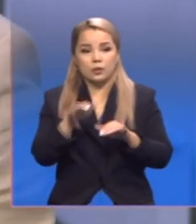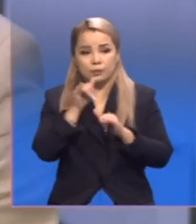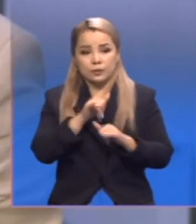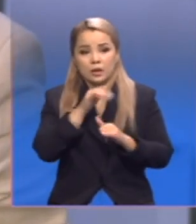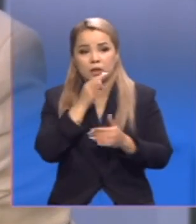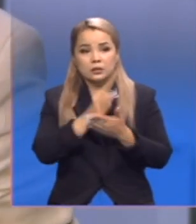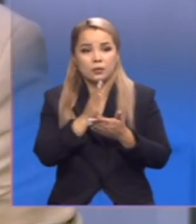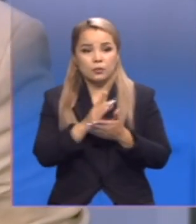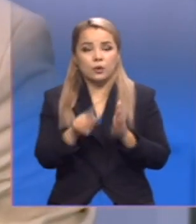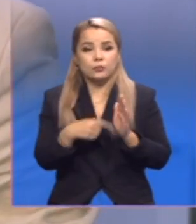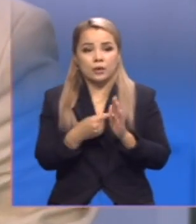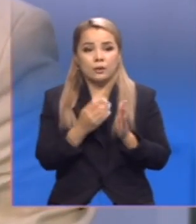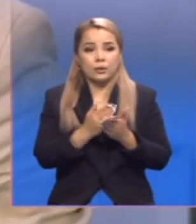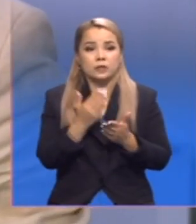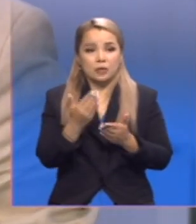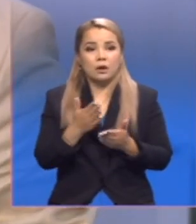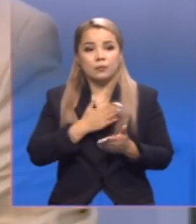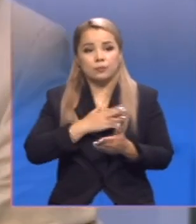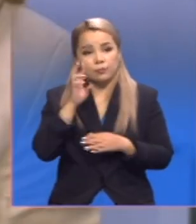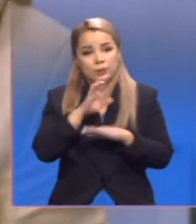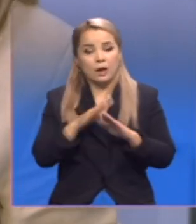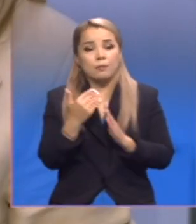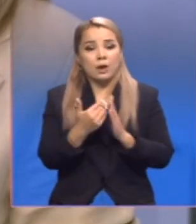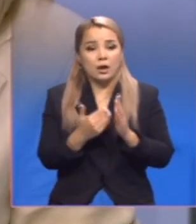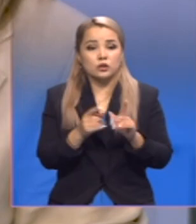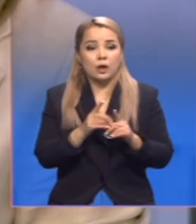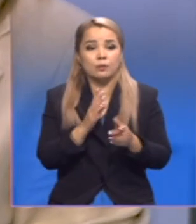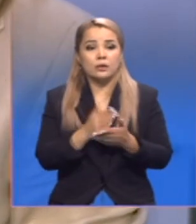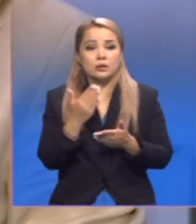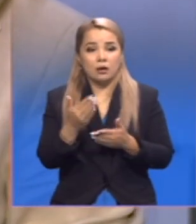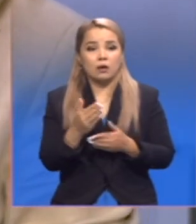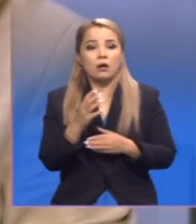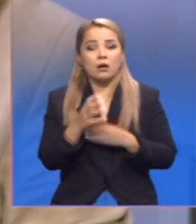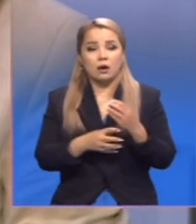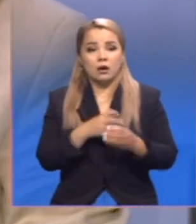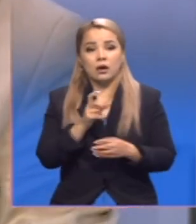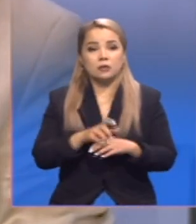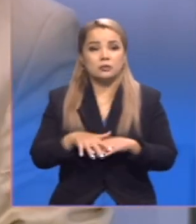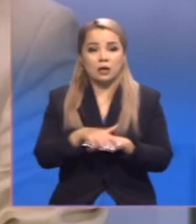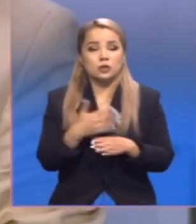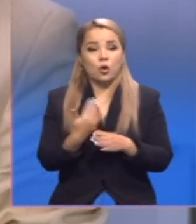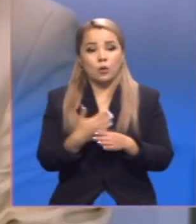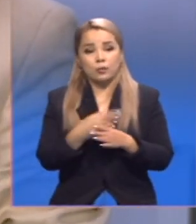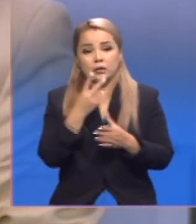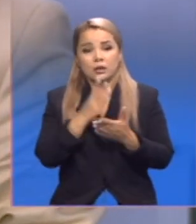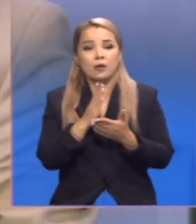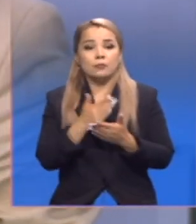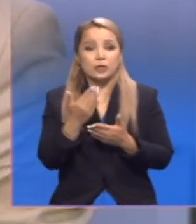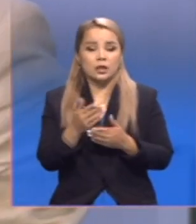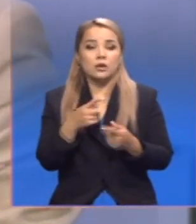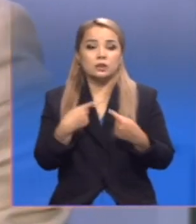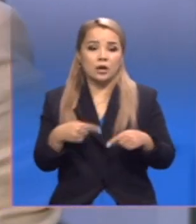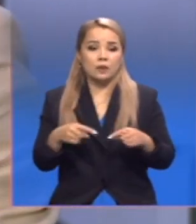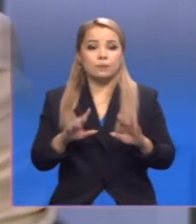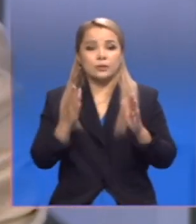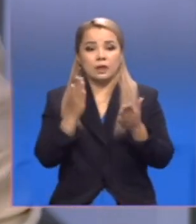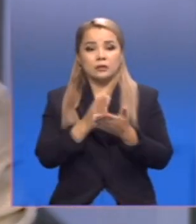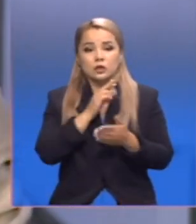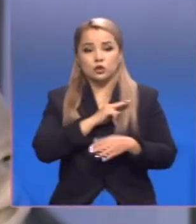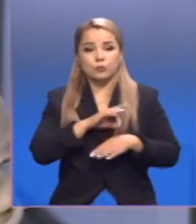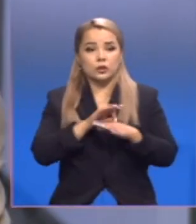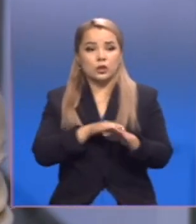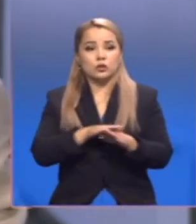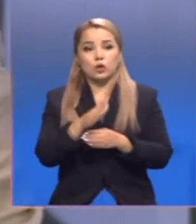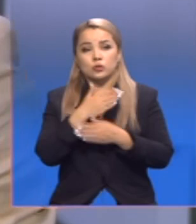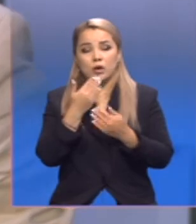жатқан тетіктер бар, мысалы. Мемлекеттік бағдарламалар бар, халыққа көмектесудің. Дегенмен де олардың кей кездерде жұмыс істемейтін тұстары